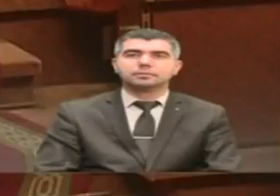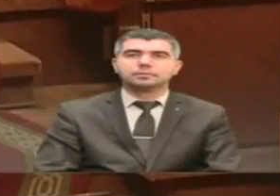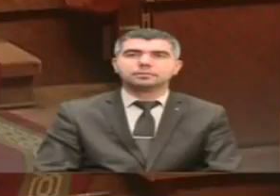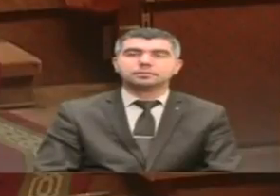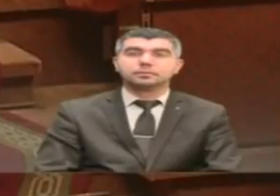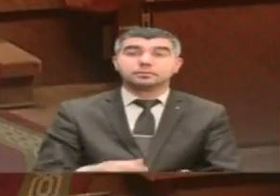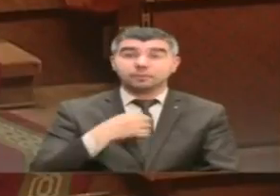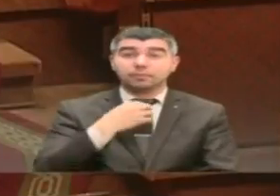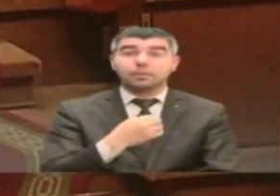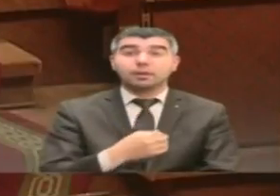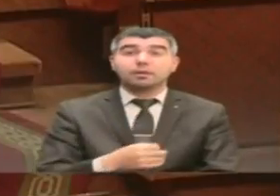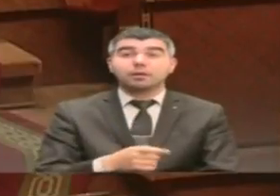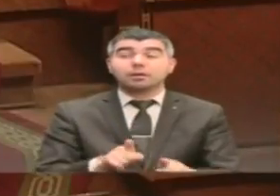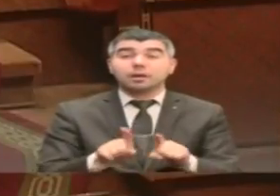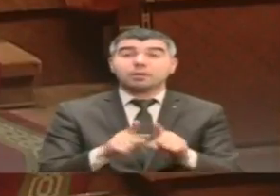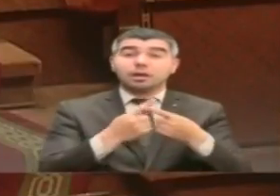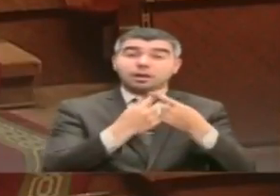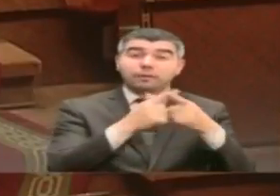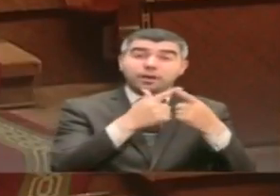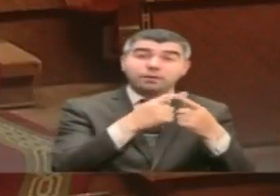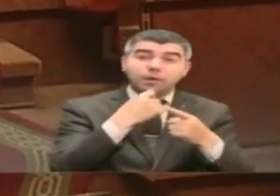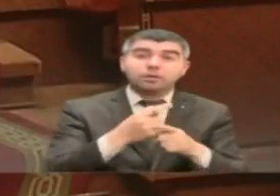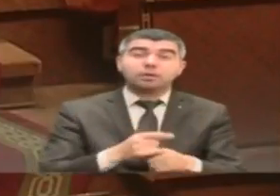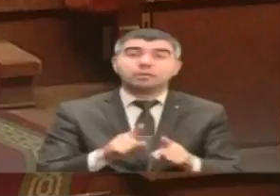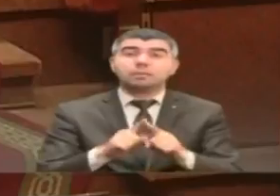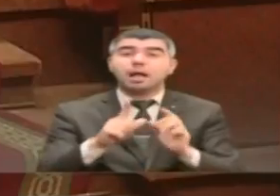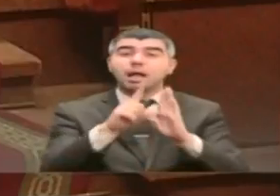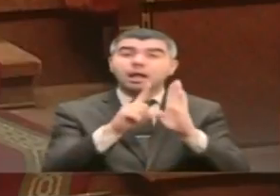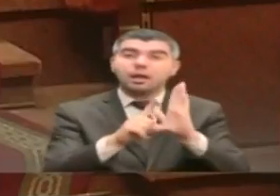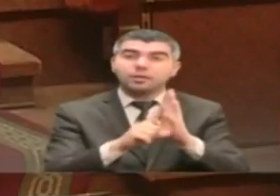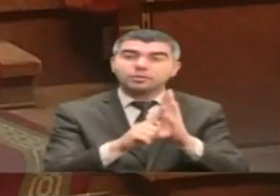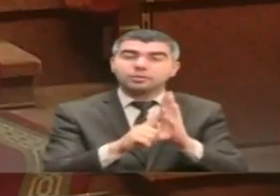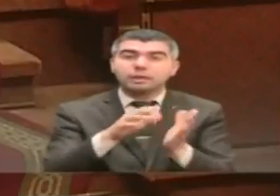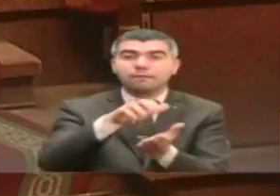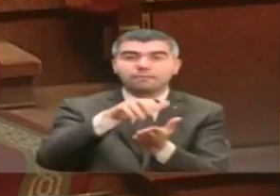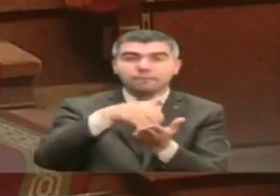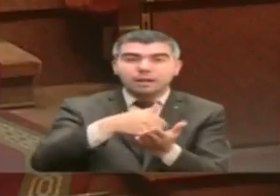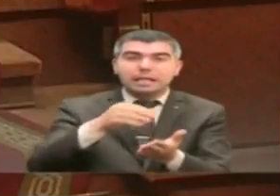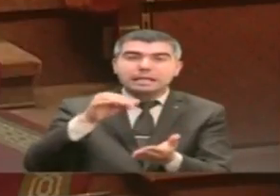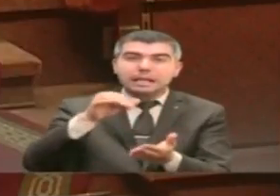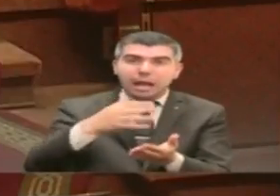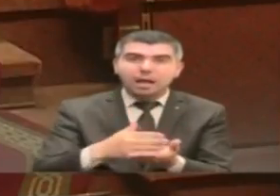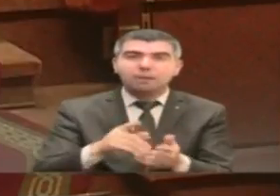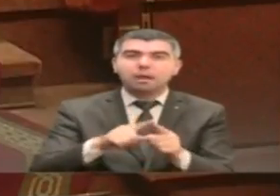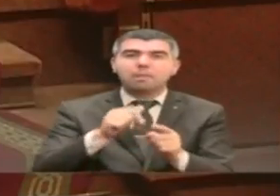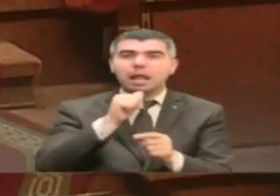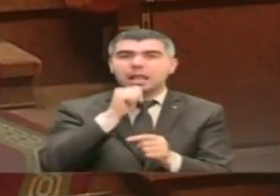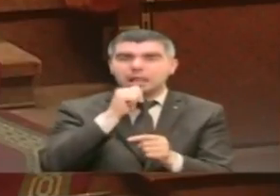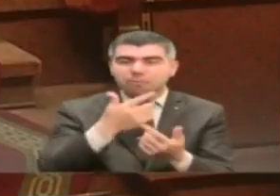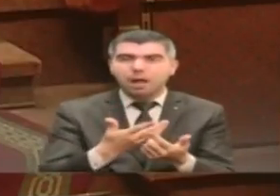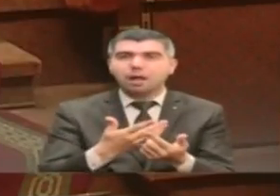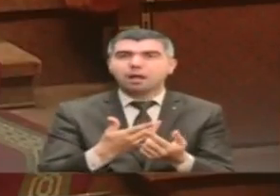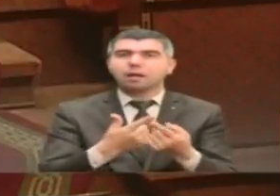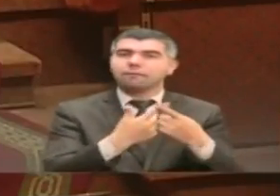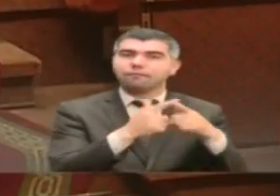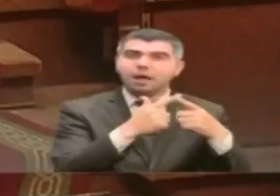لا يخفى عليك هذا الموضوع في واحد المجموعه ديال القوانين اللي تاثروا، كاين القانون المتعلق بالمقاليع، كاين القانون المتعلق بالماء، كاين المتعلق بدراسه التاثير